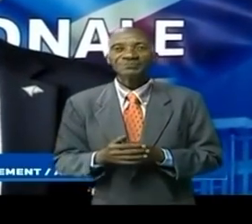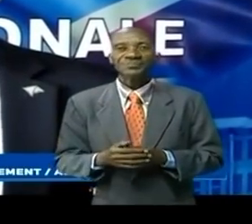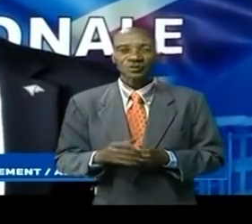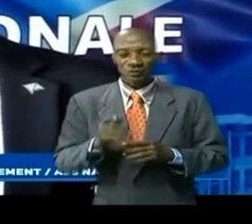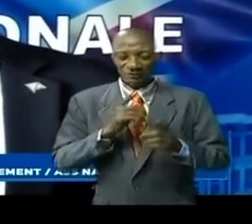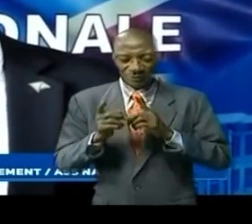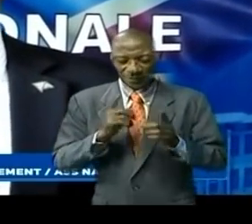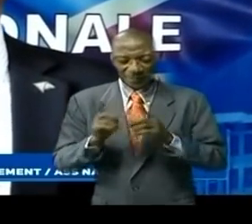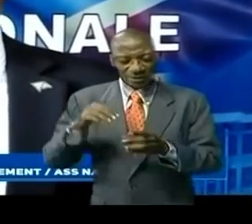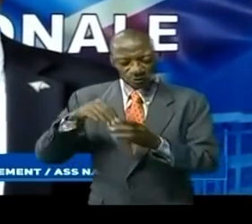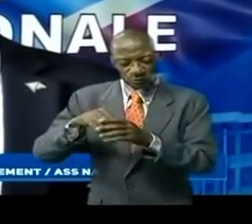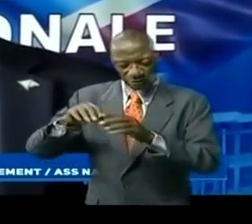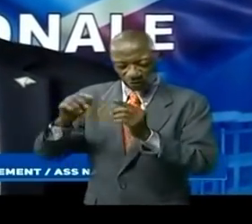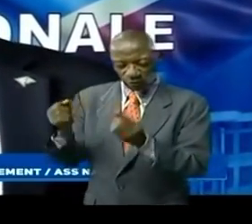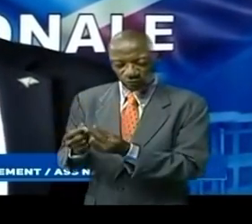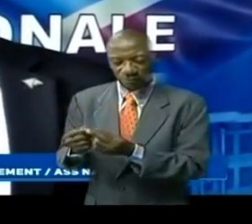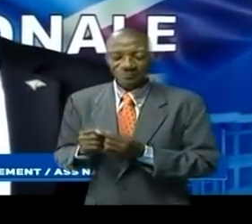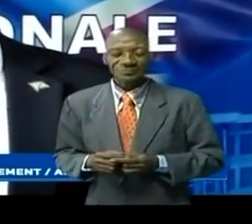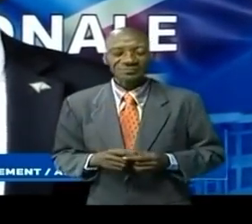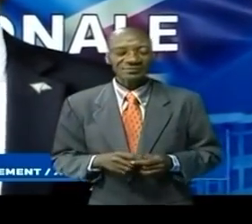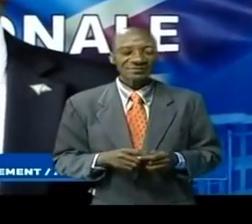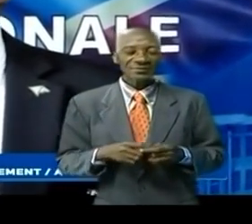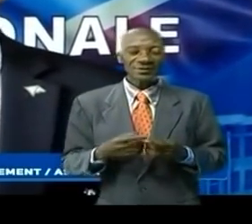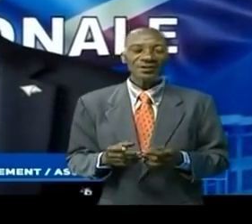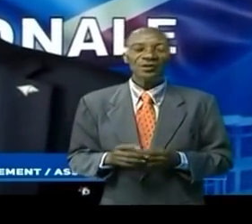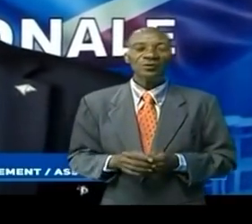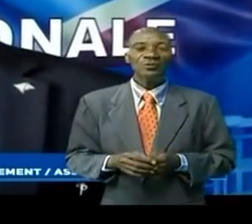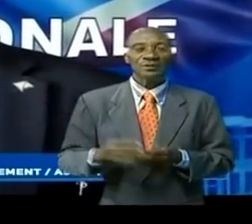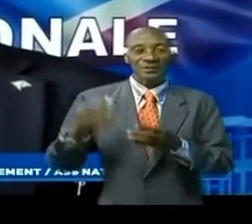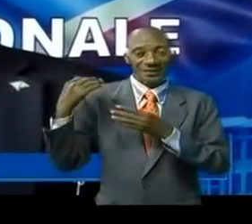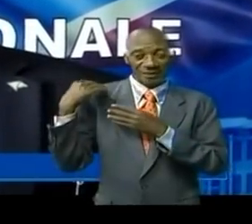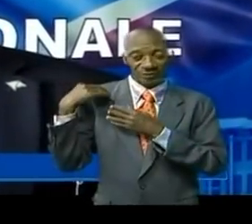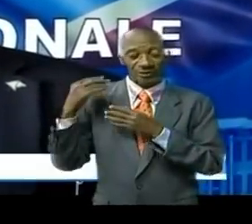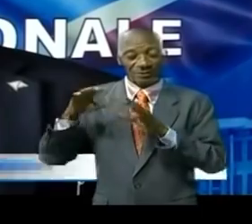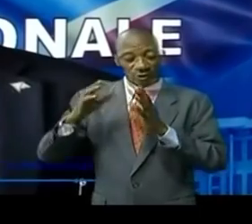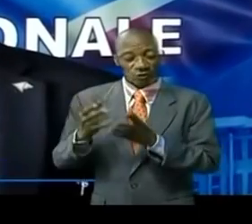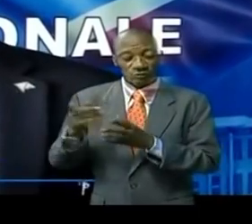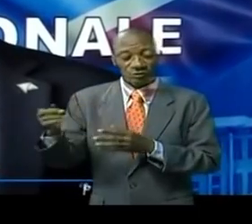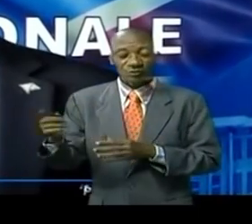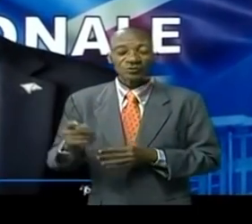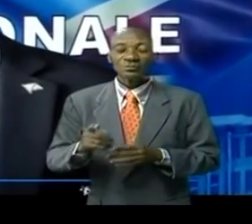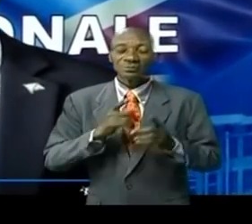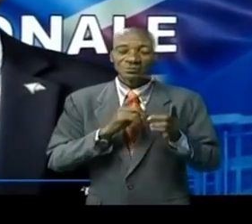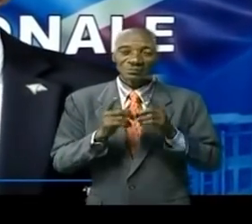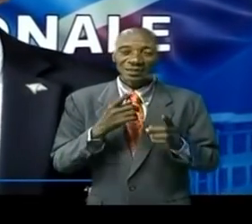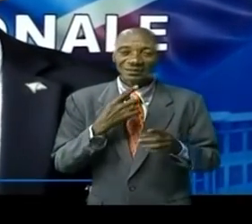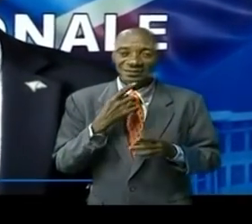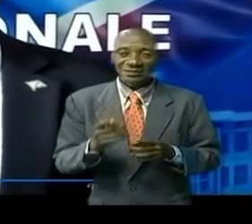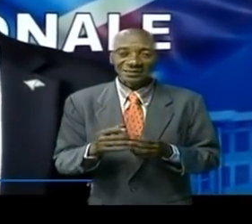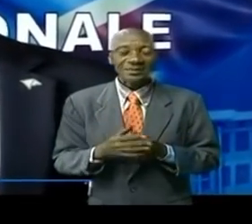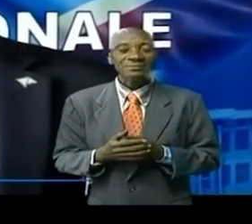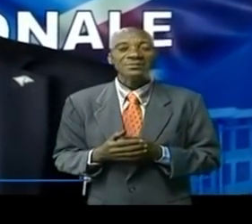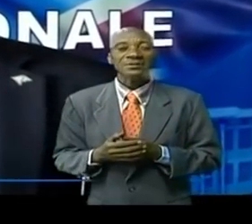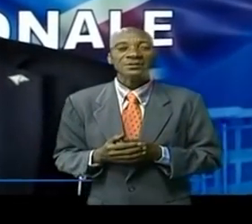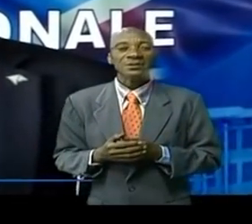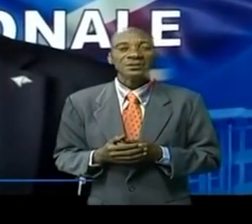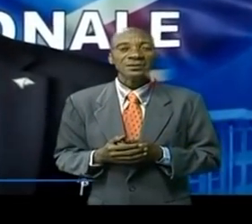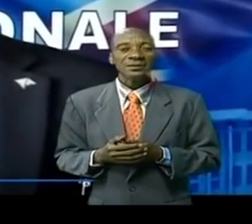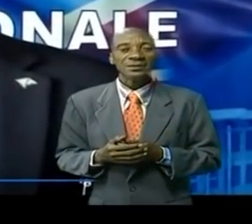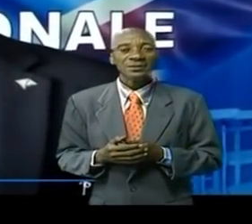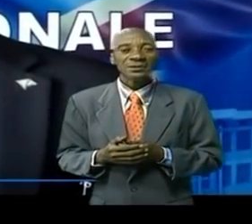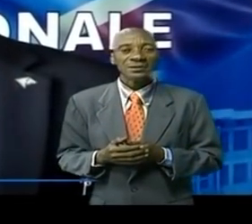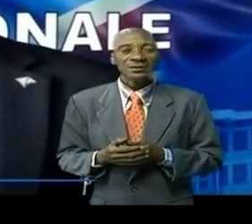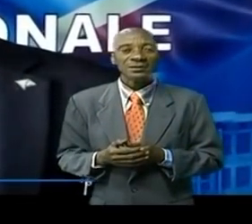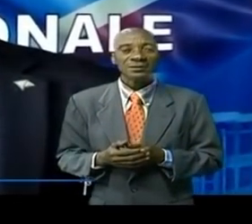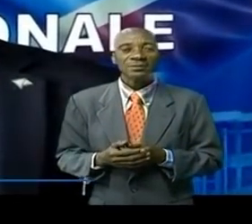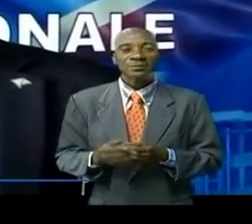été soulevée. Évidemment, il y a eu ceux qui étaient pour dire que le fondement juridique et le fondement constitutionnel des projets de